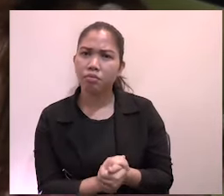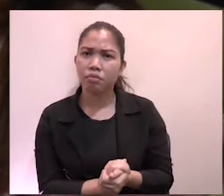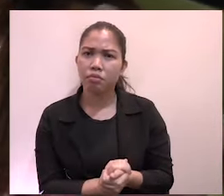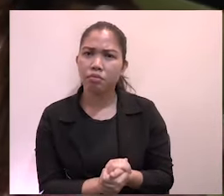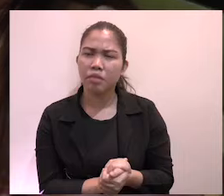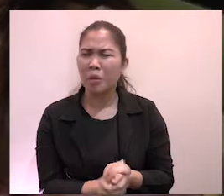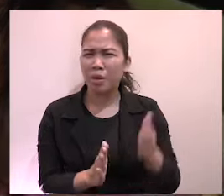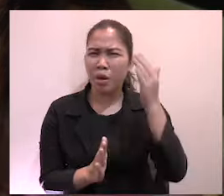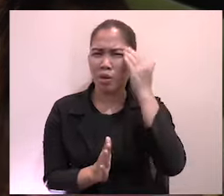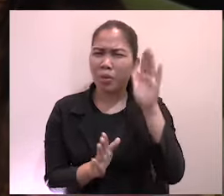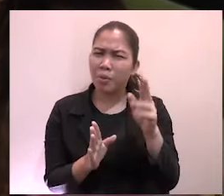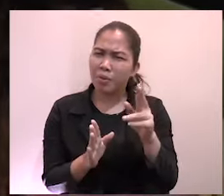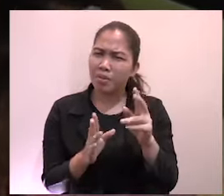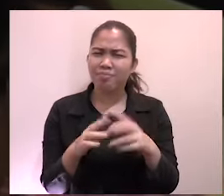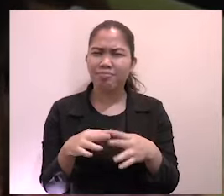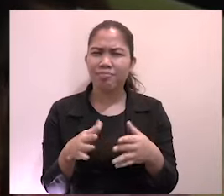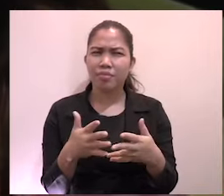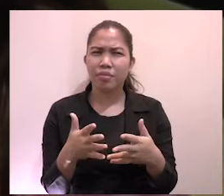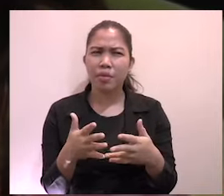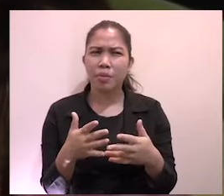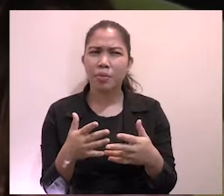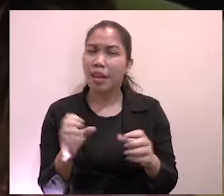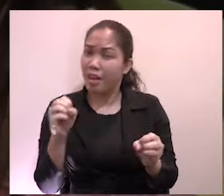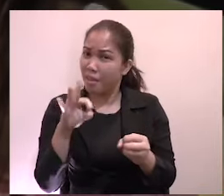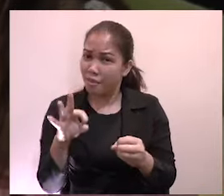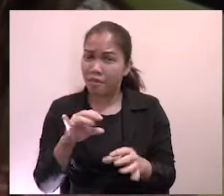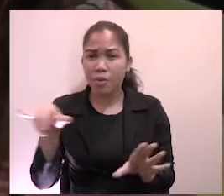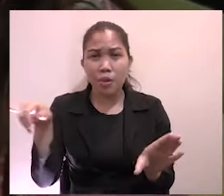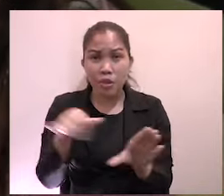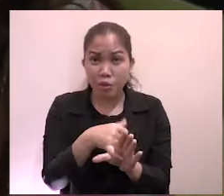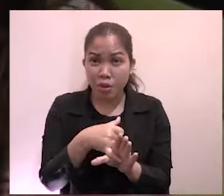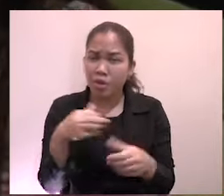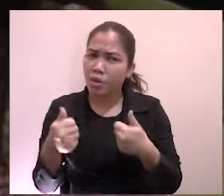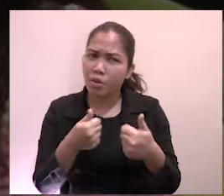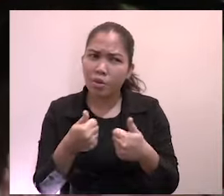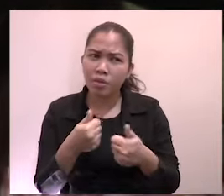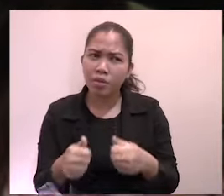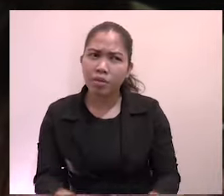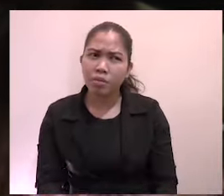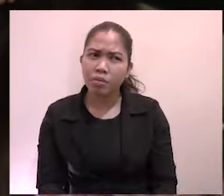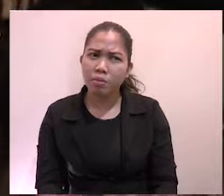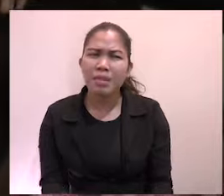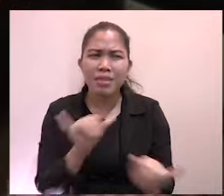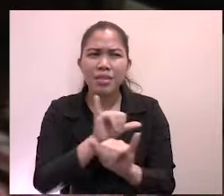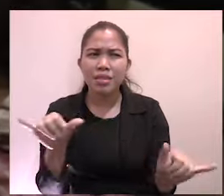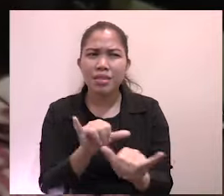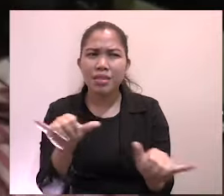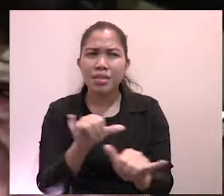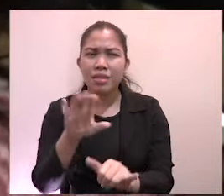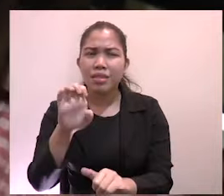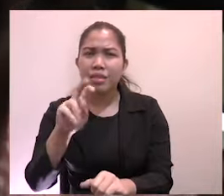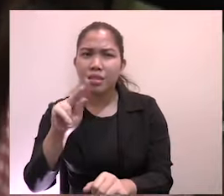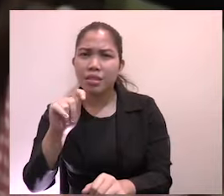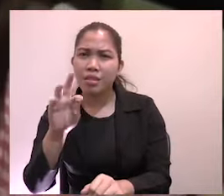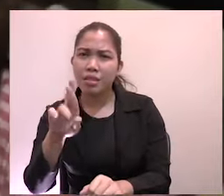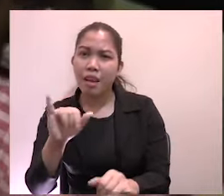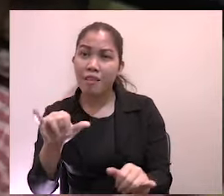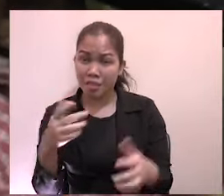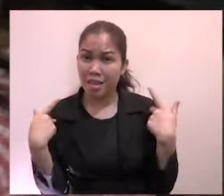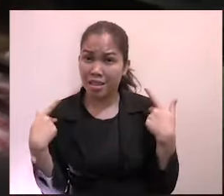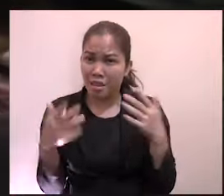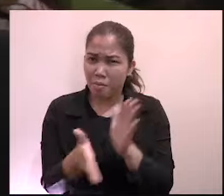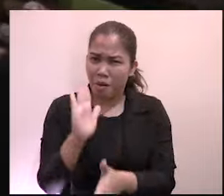Hindi ko po alam kung ano yun. Tapos... Pag po kasali sa entry, kailangan anong po, entry? Yung pong may mga napapanalunan